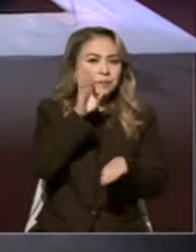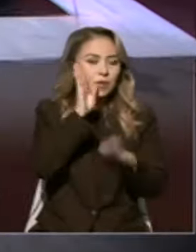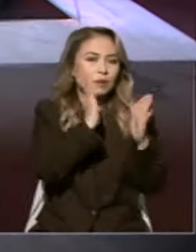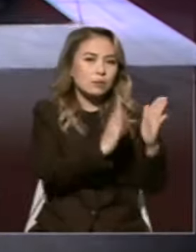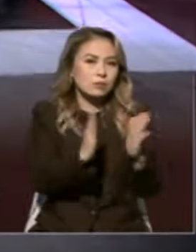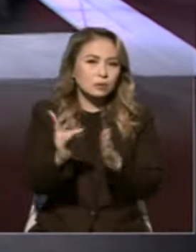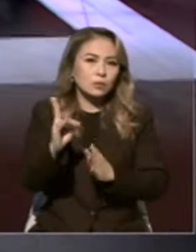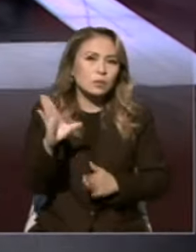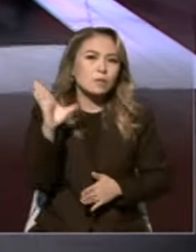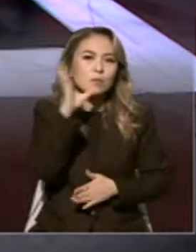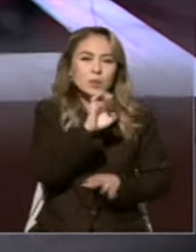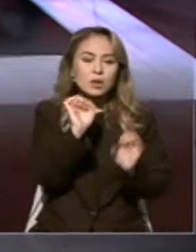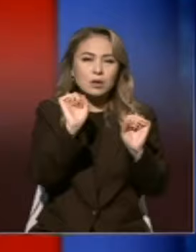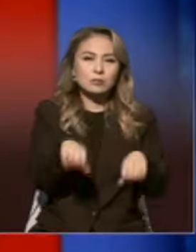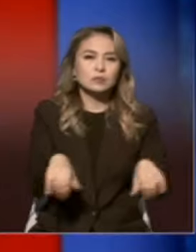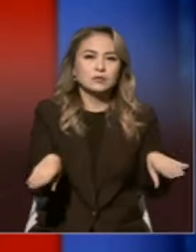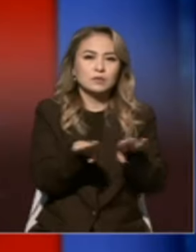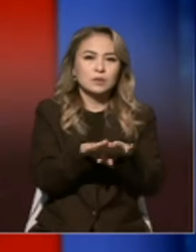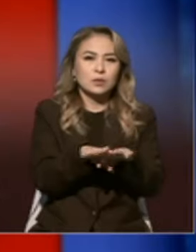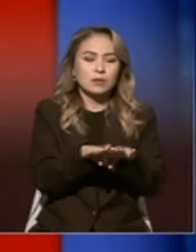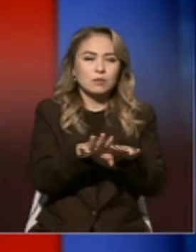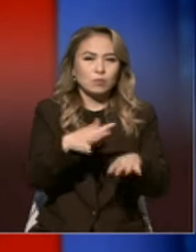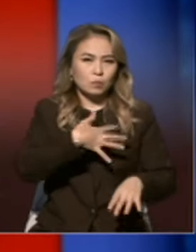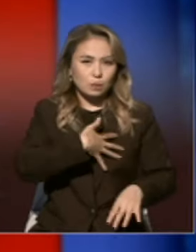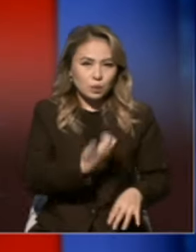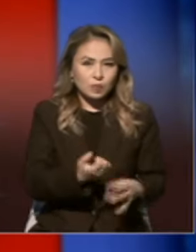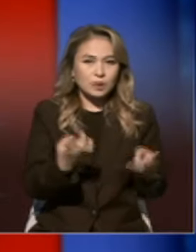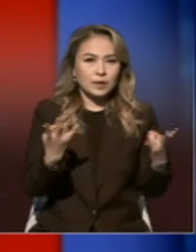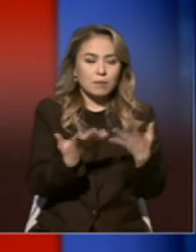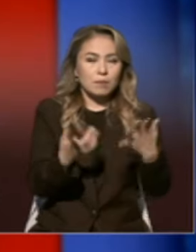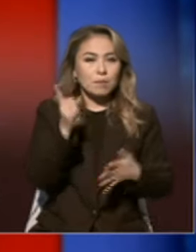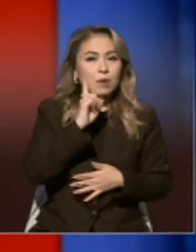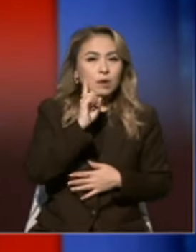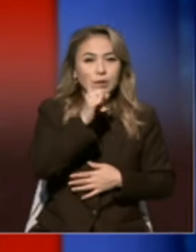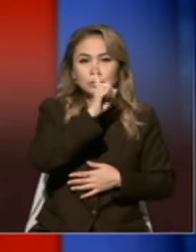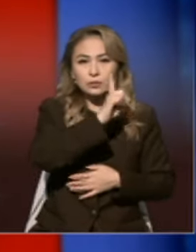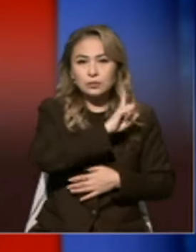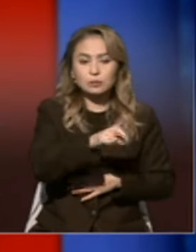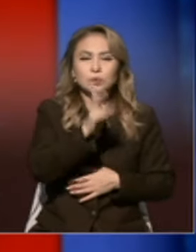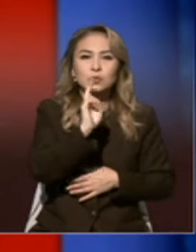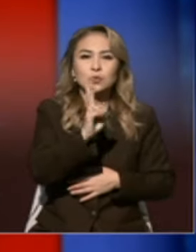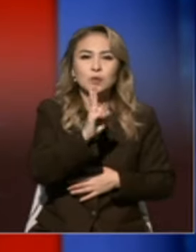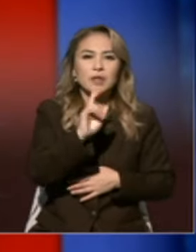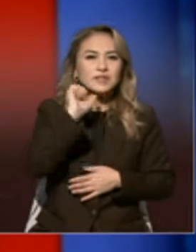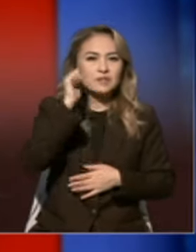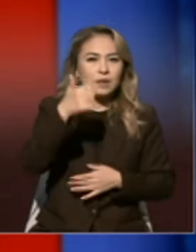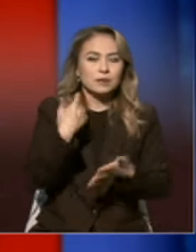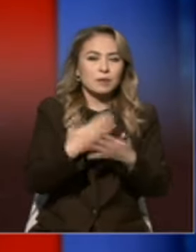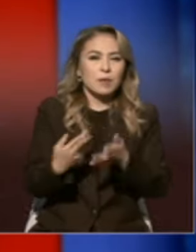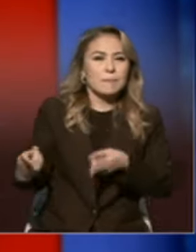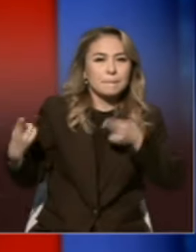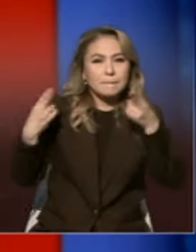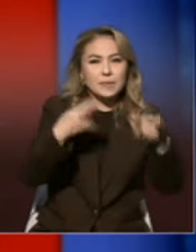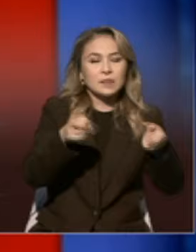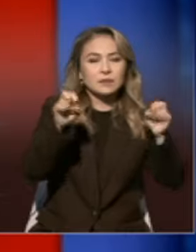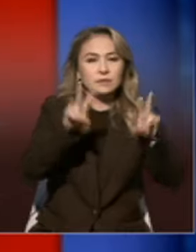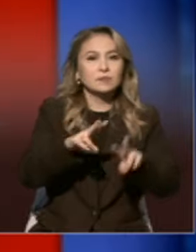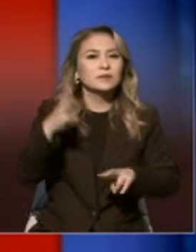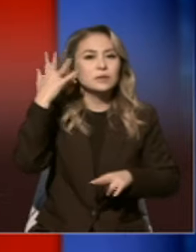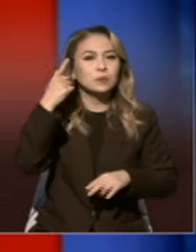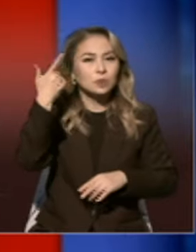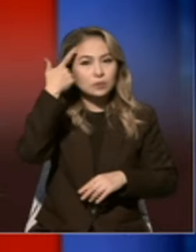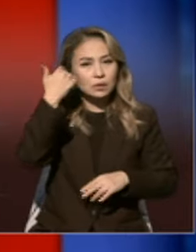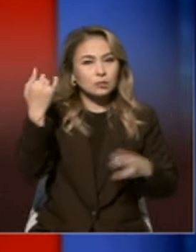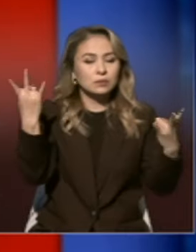алатын азаматтар бірақ оларға стимул керек. Оларға стимул болмайынша итермелейтін. Ертеңгі күні ол баратын маман сол жұмысқа орналасатын кезде ол білу